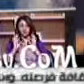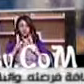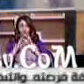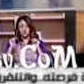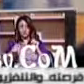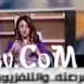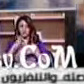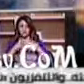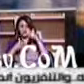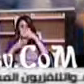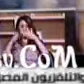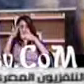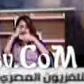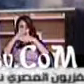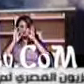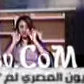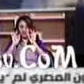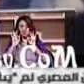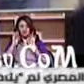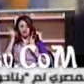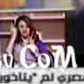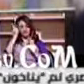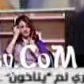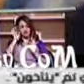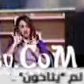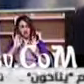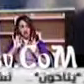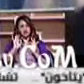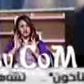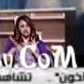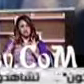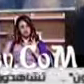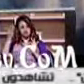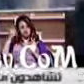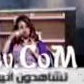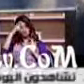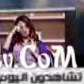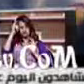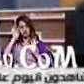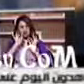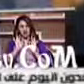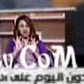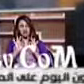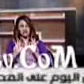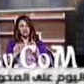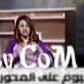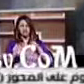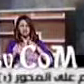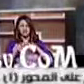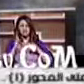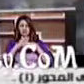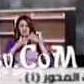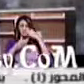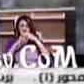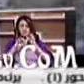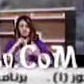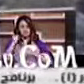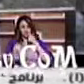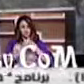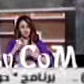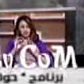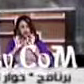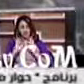الوطن بهذا الفكر الراقي وسوف تبنون هذا الوطن بهذا الجهد